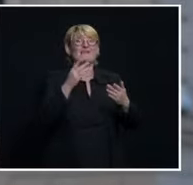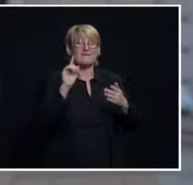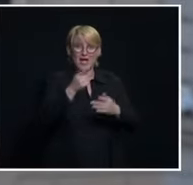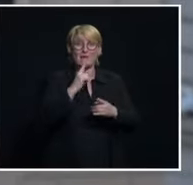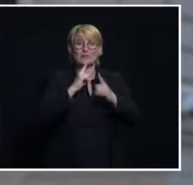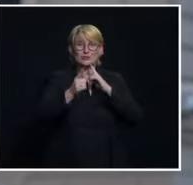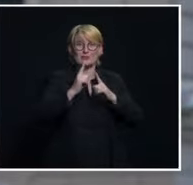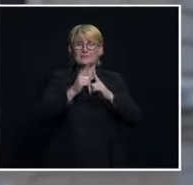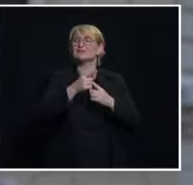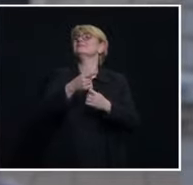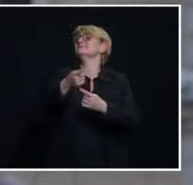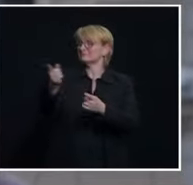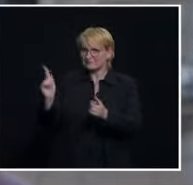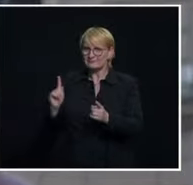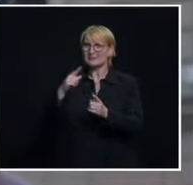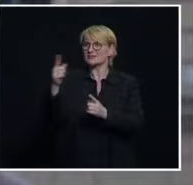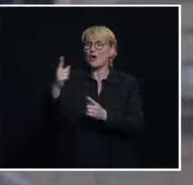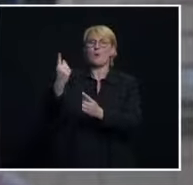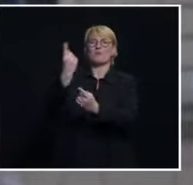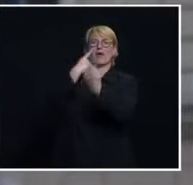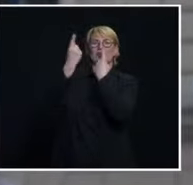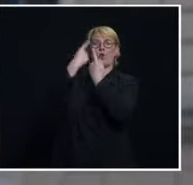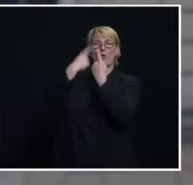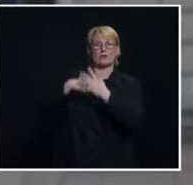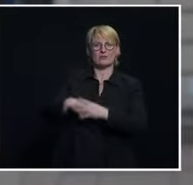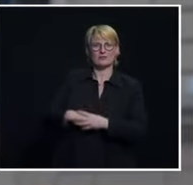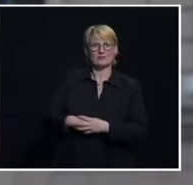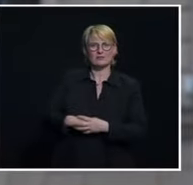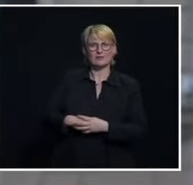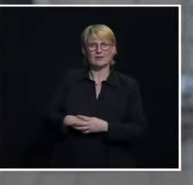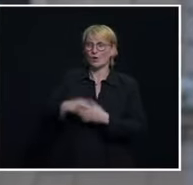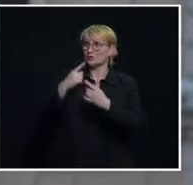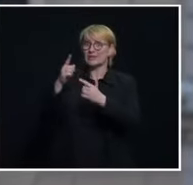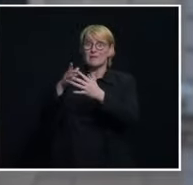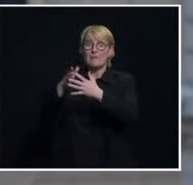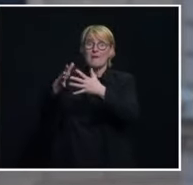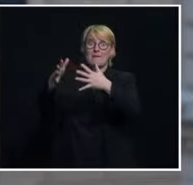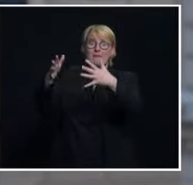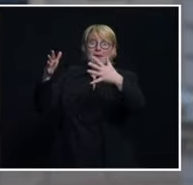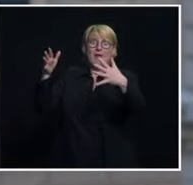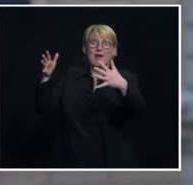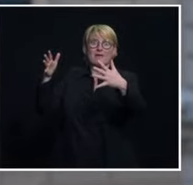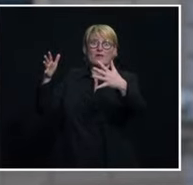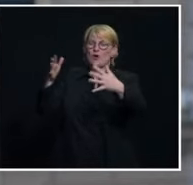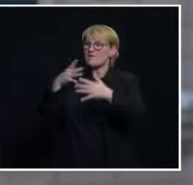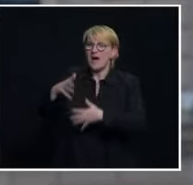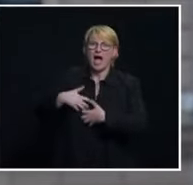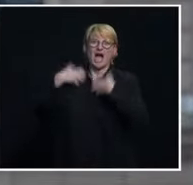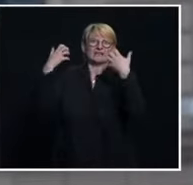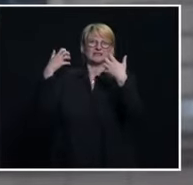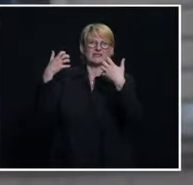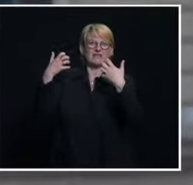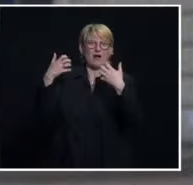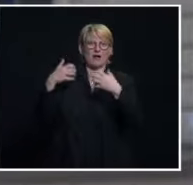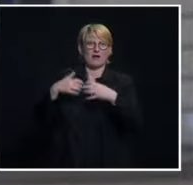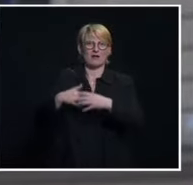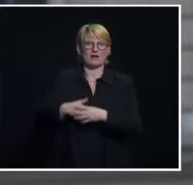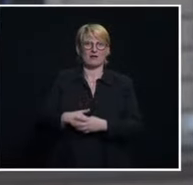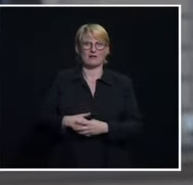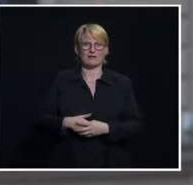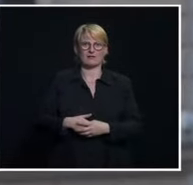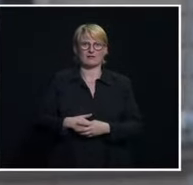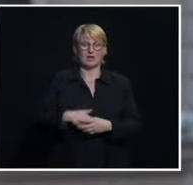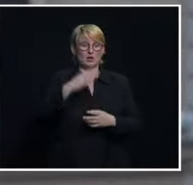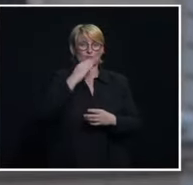die, die uns bedrohen. Und sie werden immer mehr, immer aggressiver. Die Gefahr für